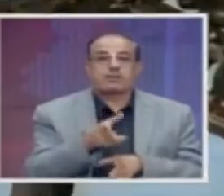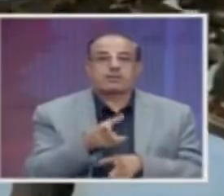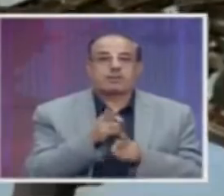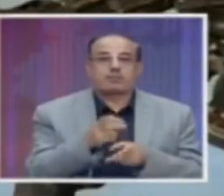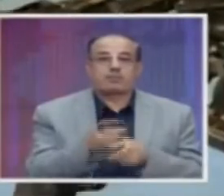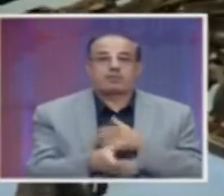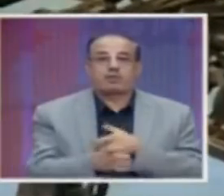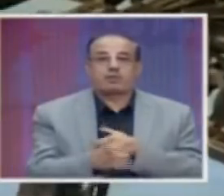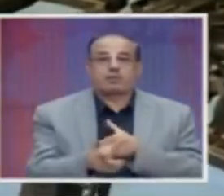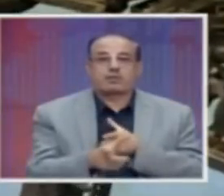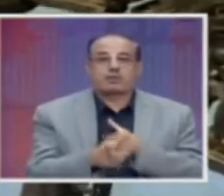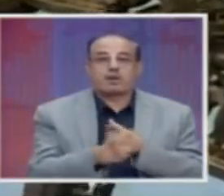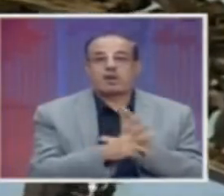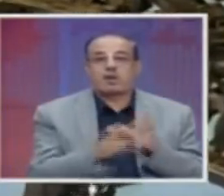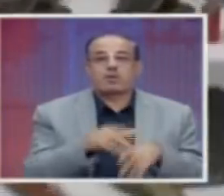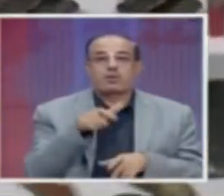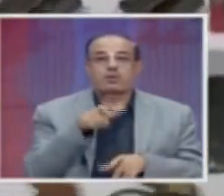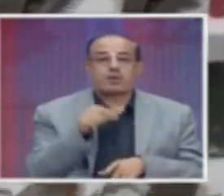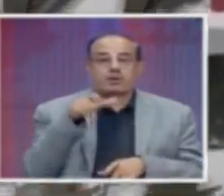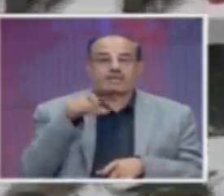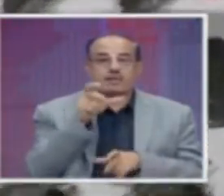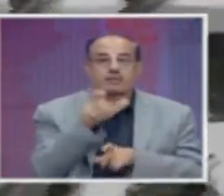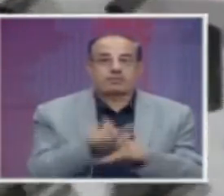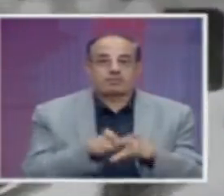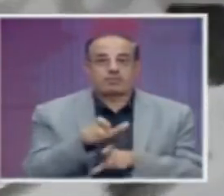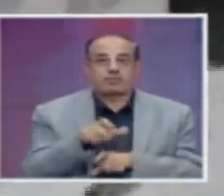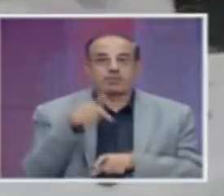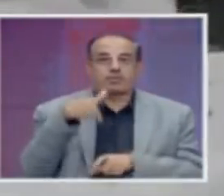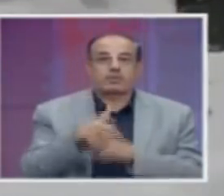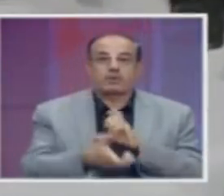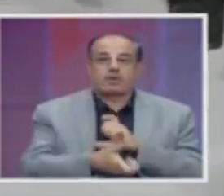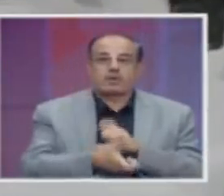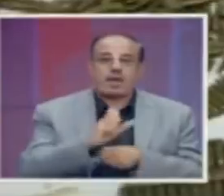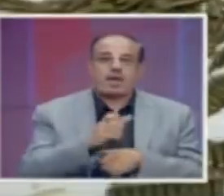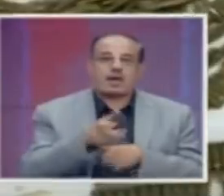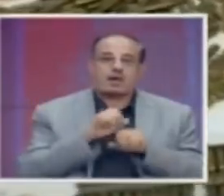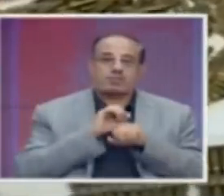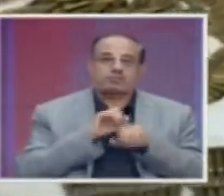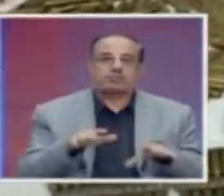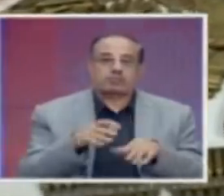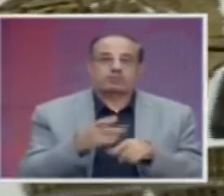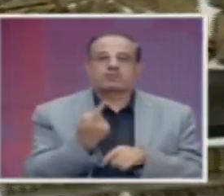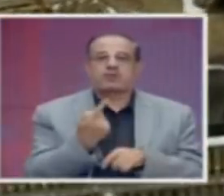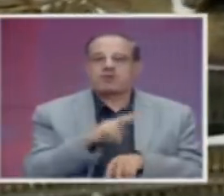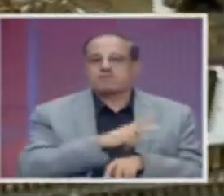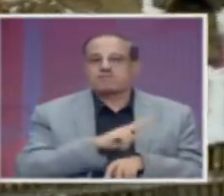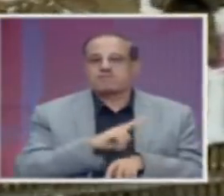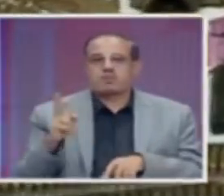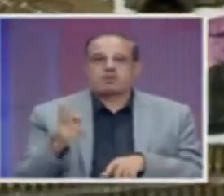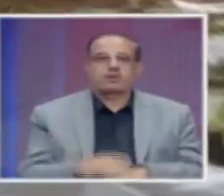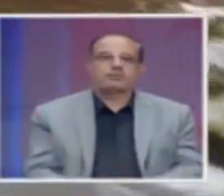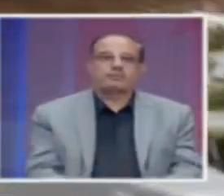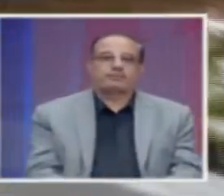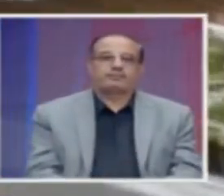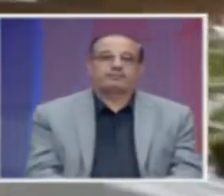آلية و77 مسدسا و760 فرد محل الصنع، وطلقات نارية مختلفة